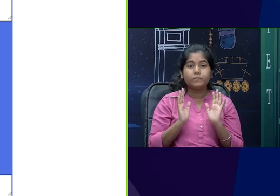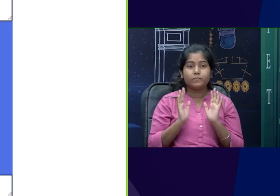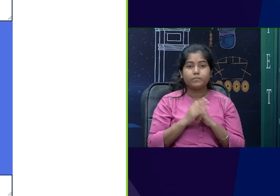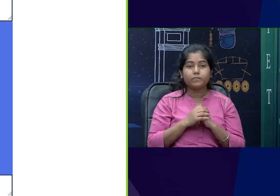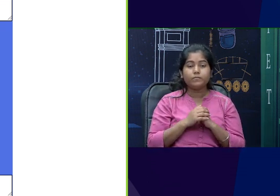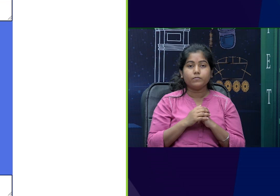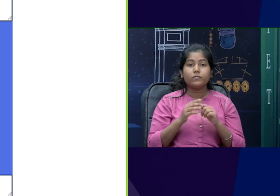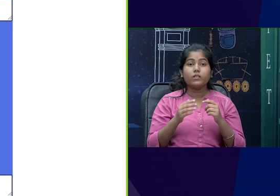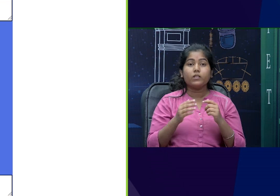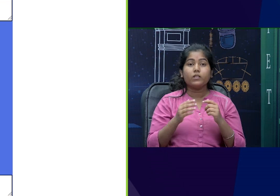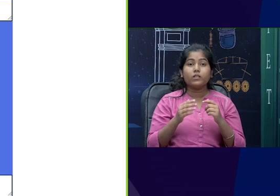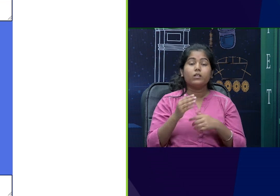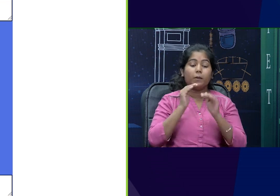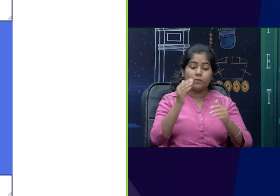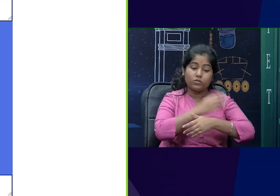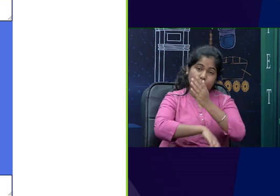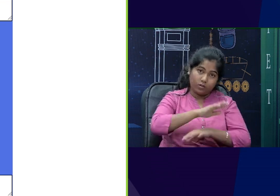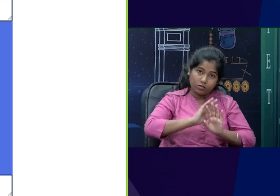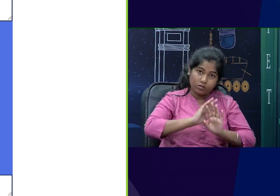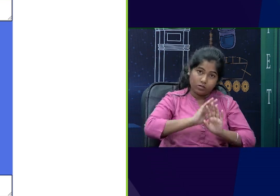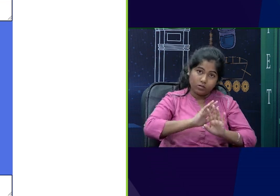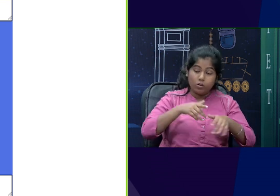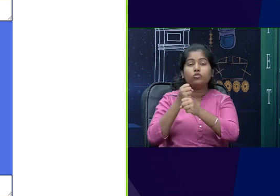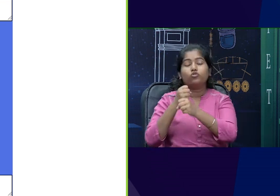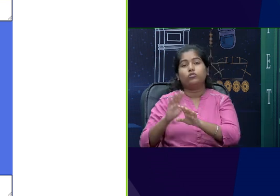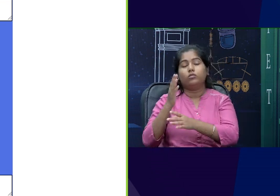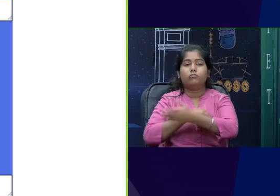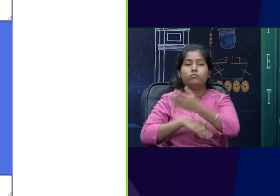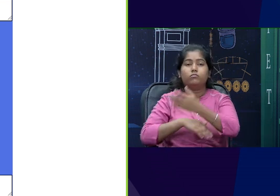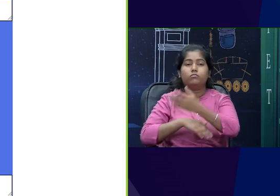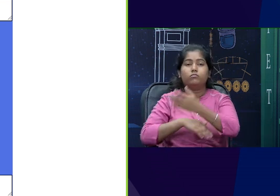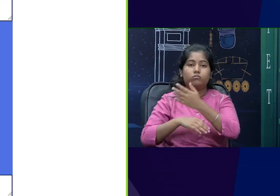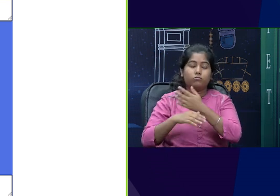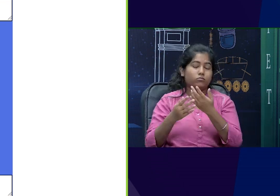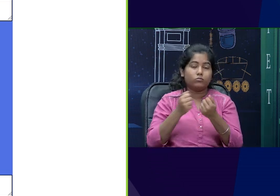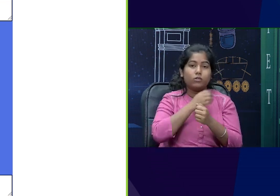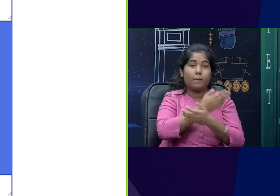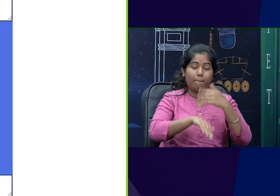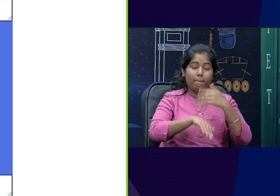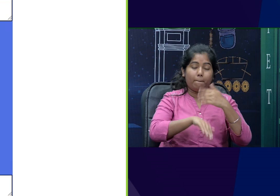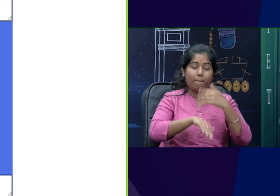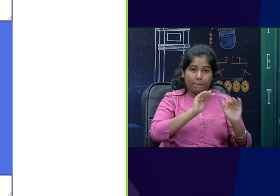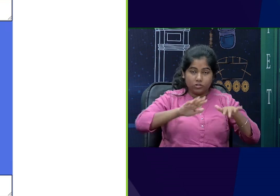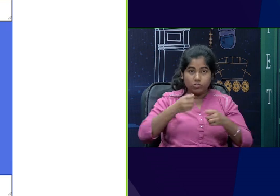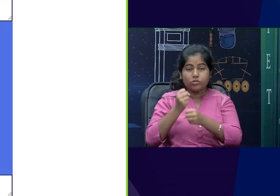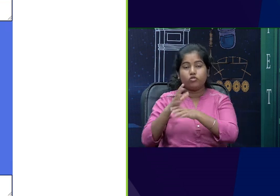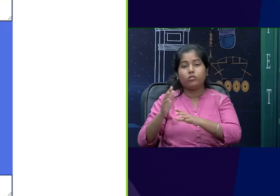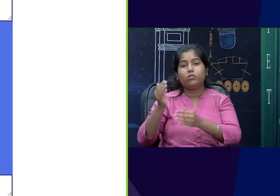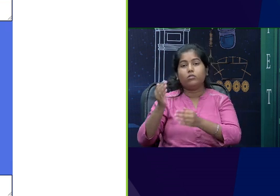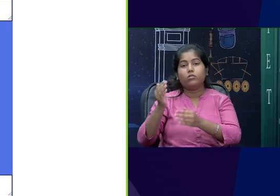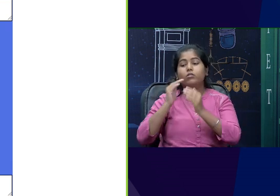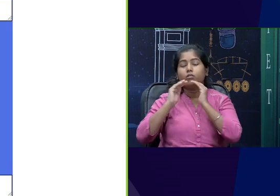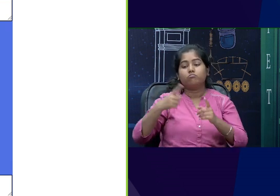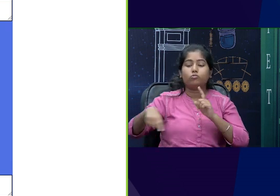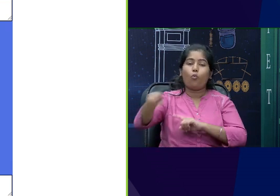ये पर्सन विद डिसेबिलिटी और विदाउट डिसेबिलिटी सभी के लिए जो है बहुत यूजफुल है। तो ये एक इस तरह से